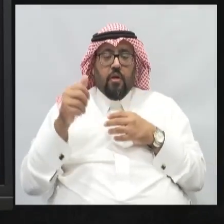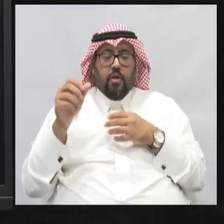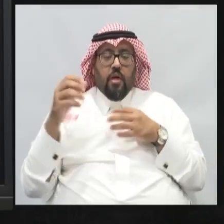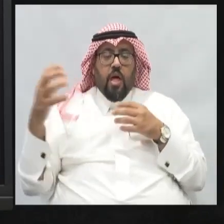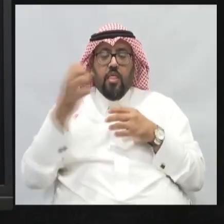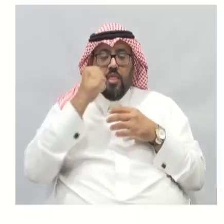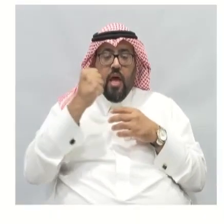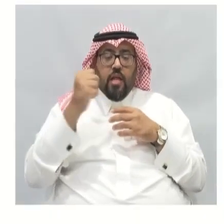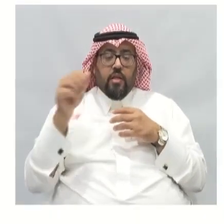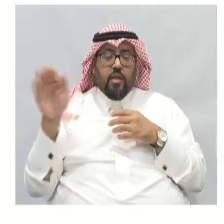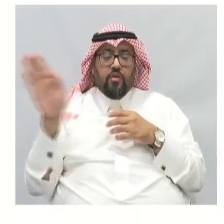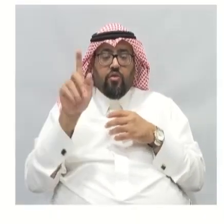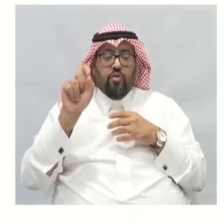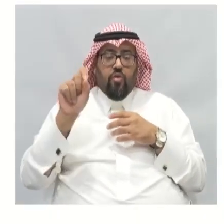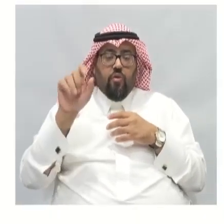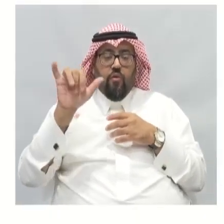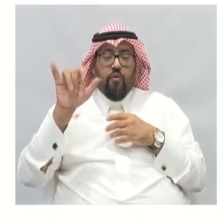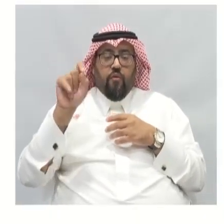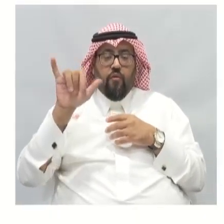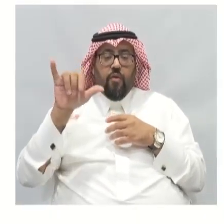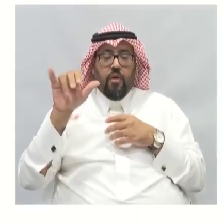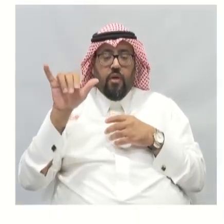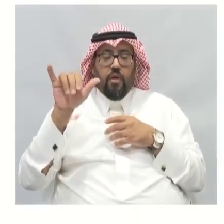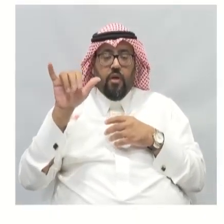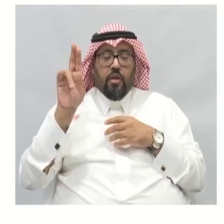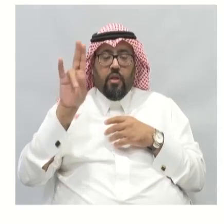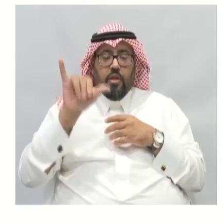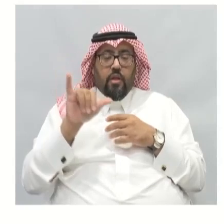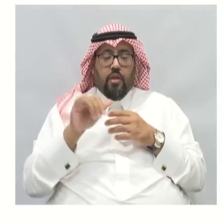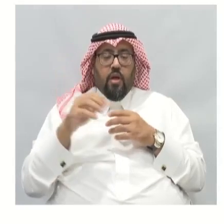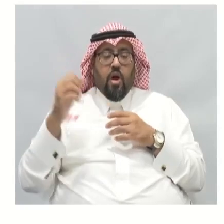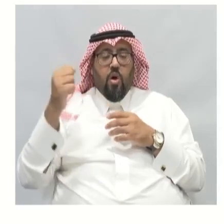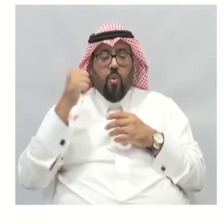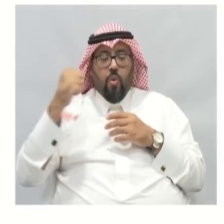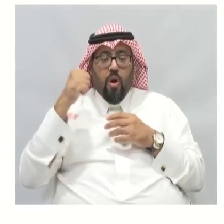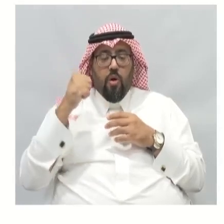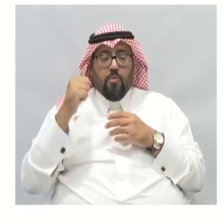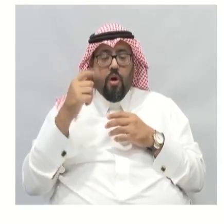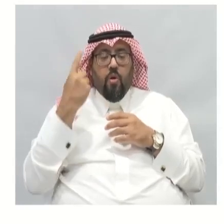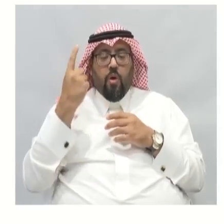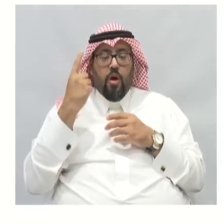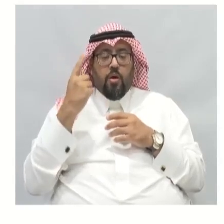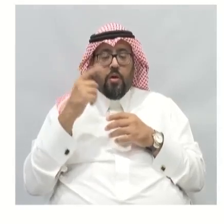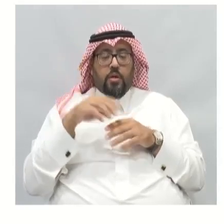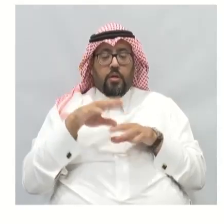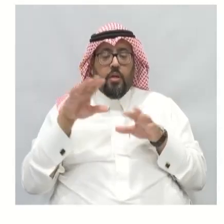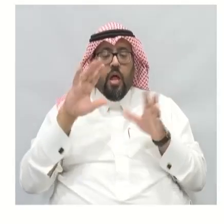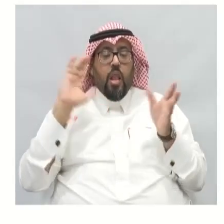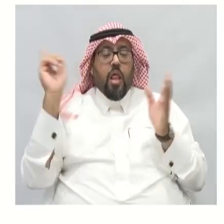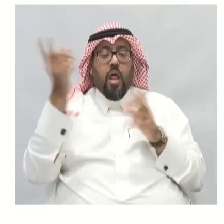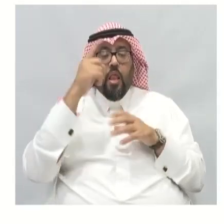السوفيتي تصدرت هنا الولايات واصبحت القوه العظمى الوحيده في